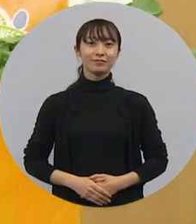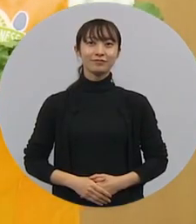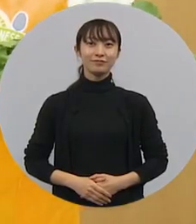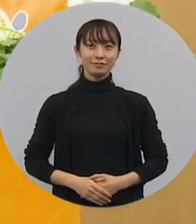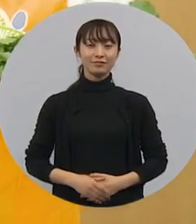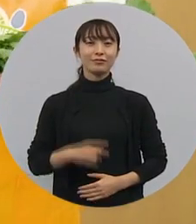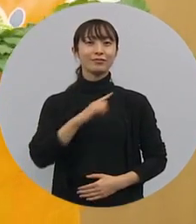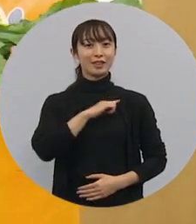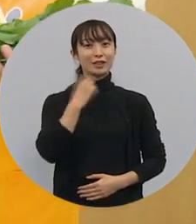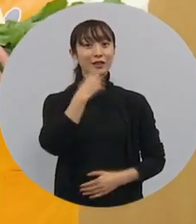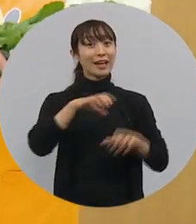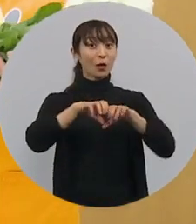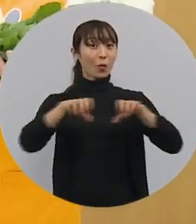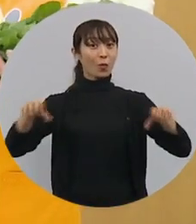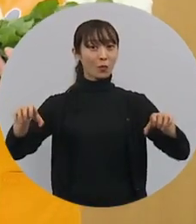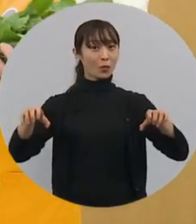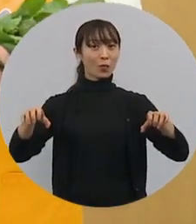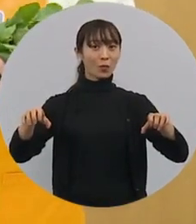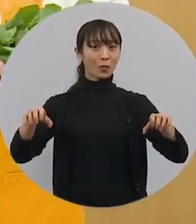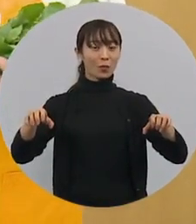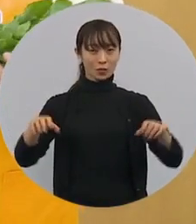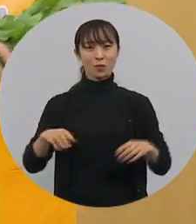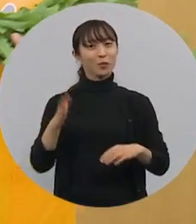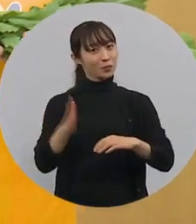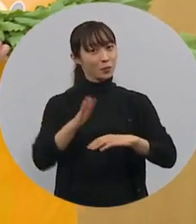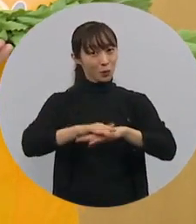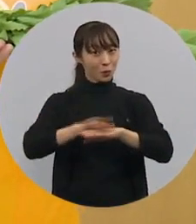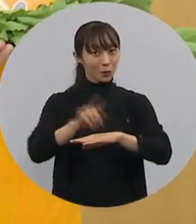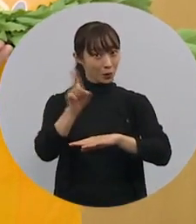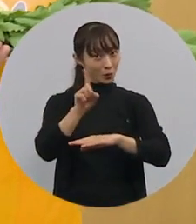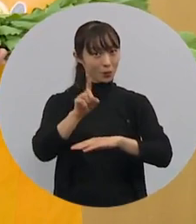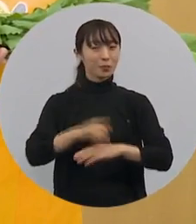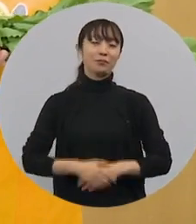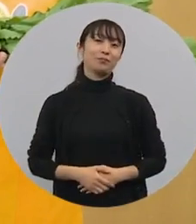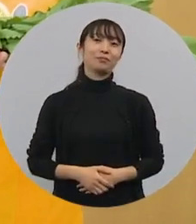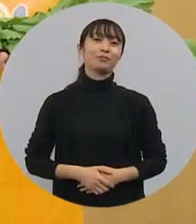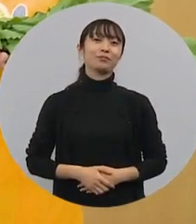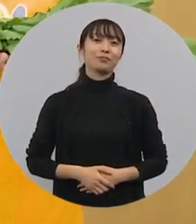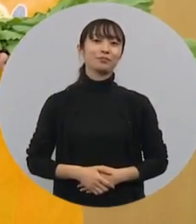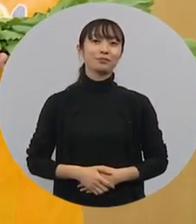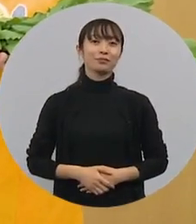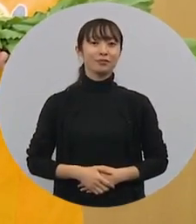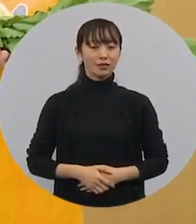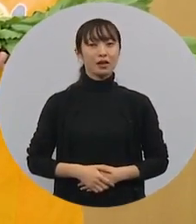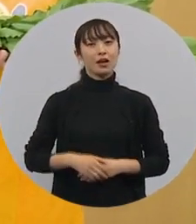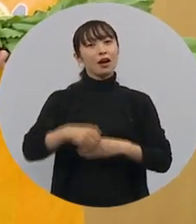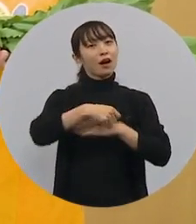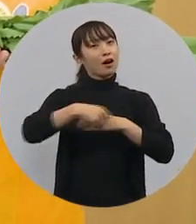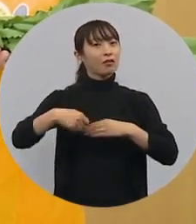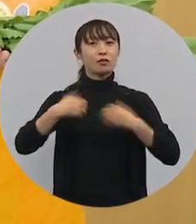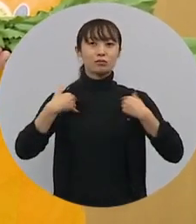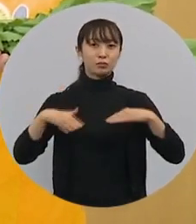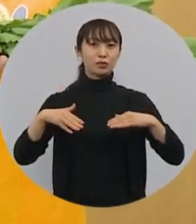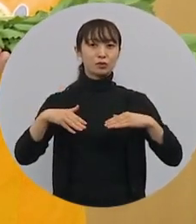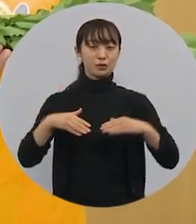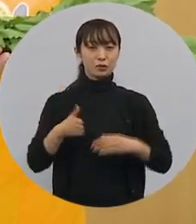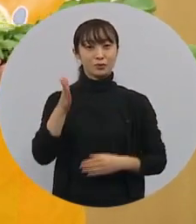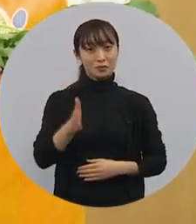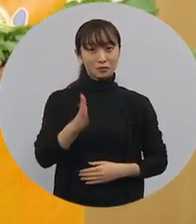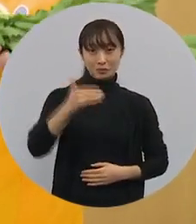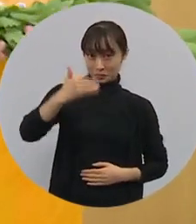さあ、まず大根ですが、はい、どう切りましょうか。 こっちの大根は皮付きで角切りにしていきます